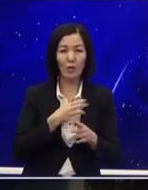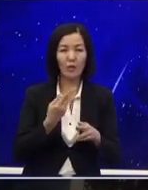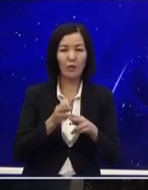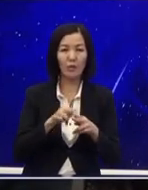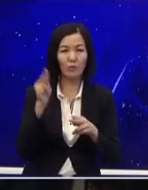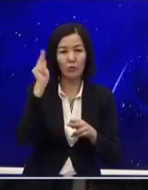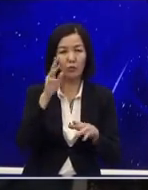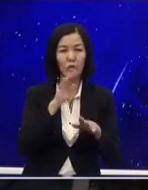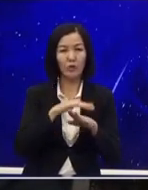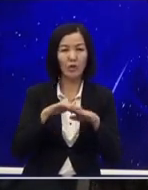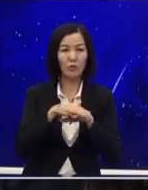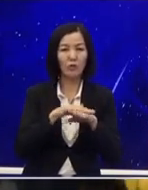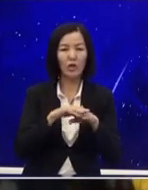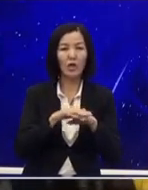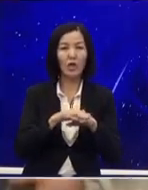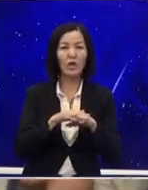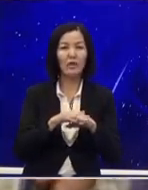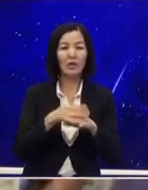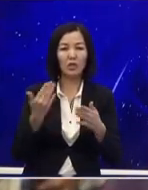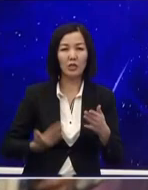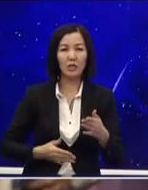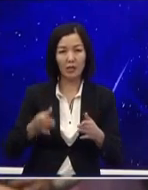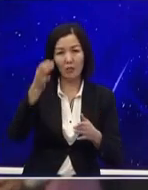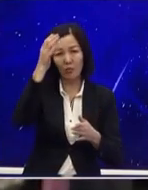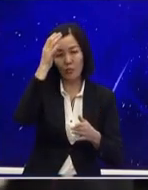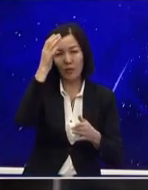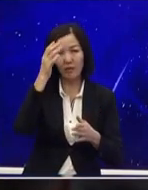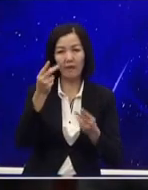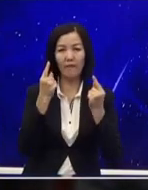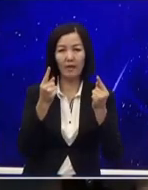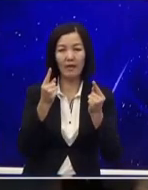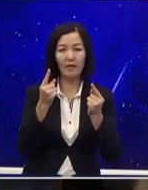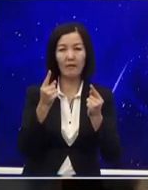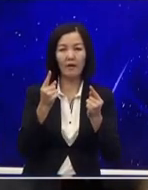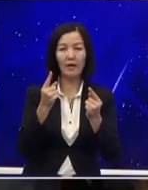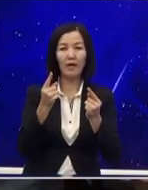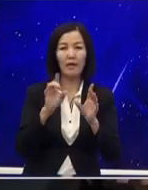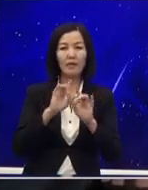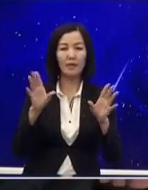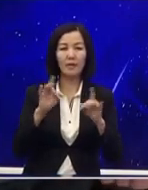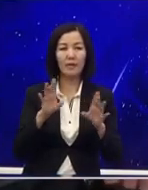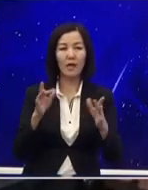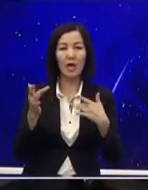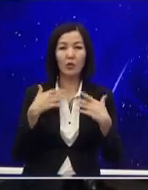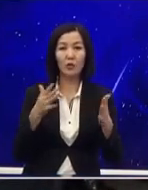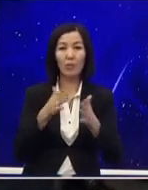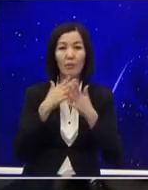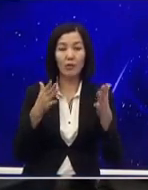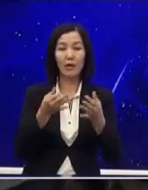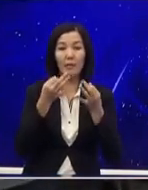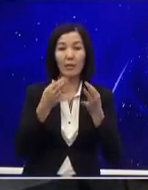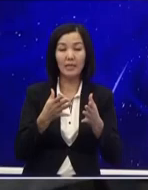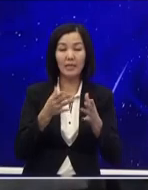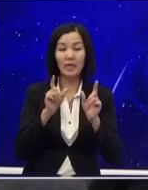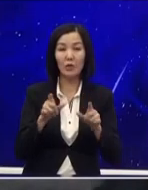учат наш народ жизненным мудростям. И эти мысли и идеи великого просветителя пытались донести до зрителя не актеры Большого театра, не мастера